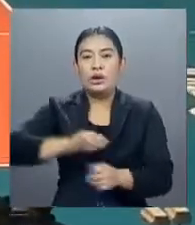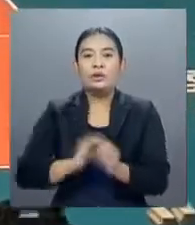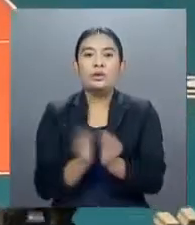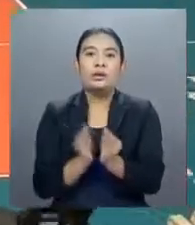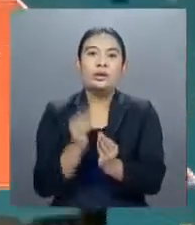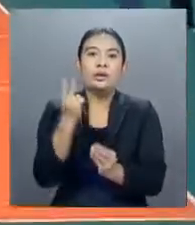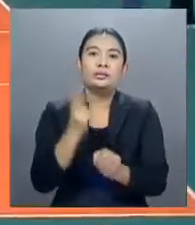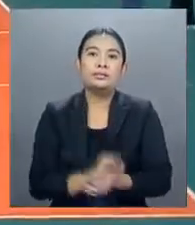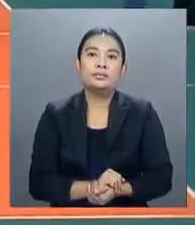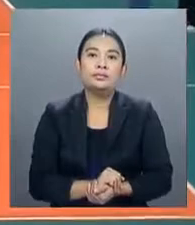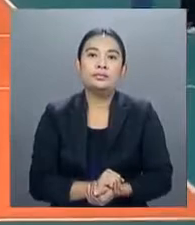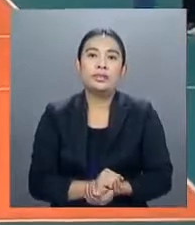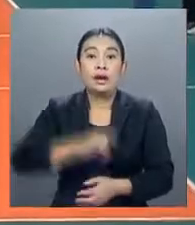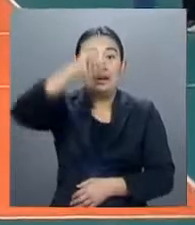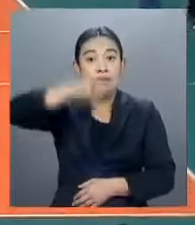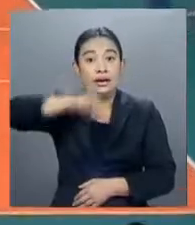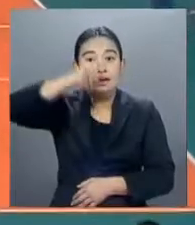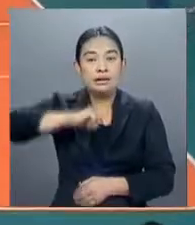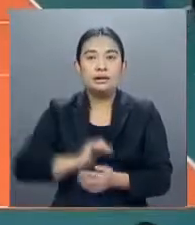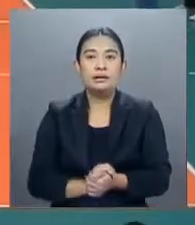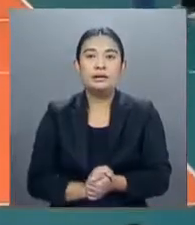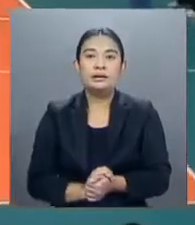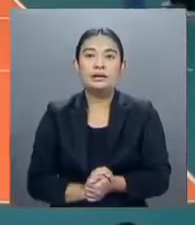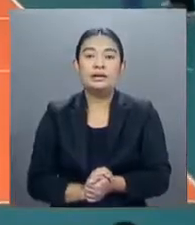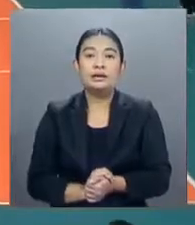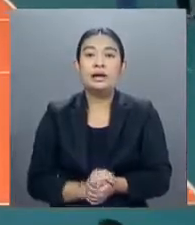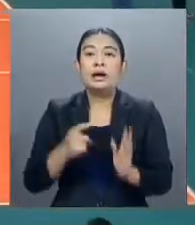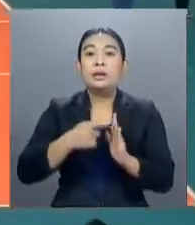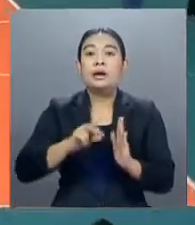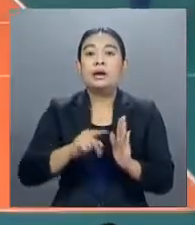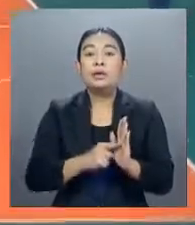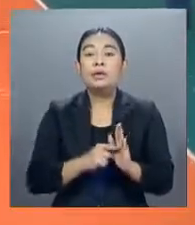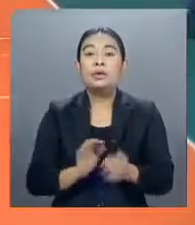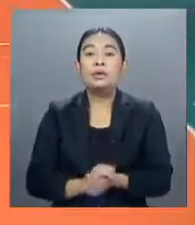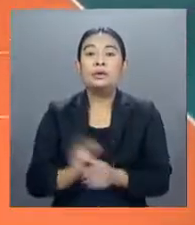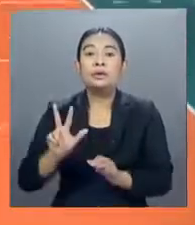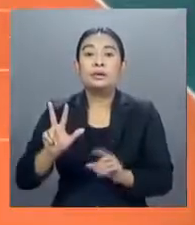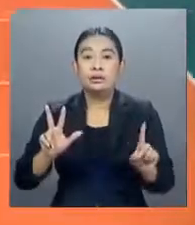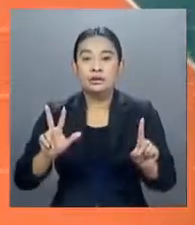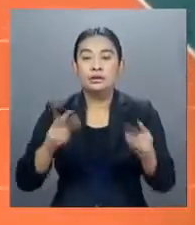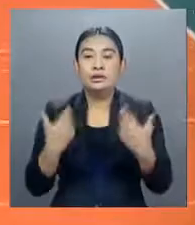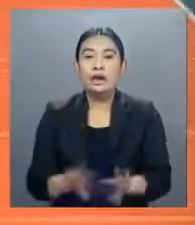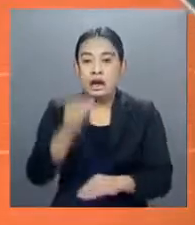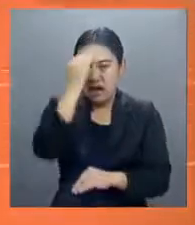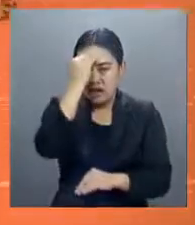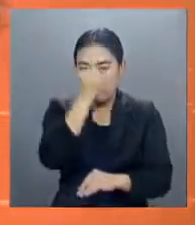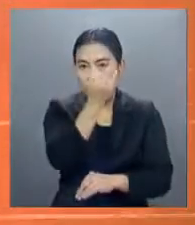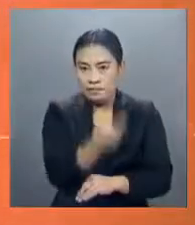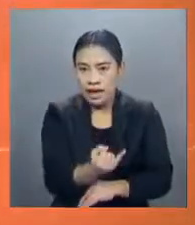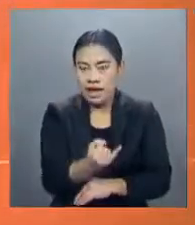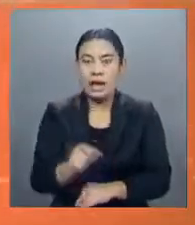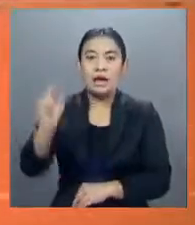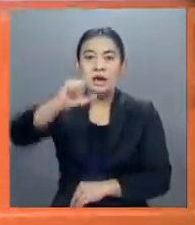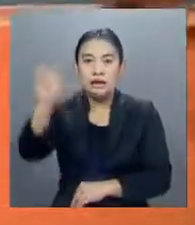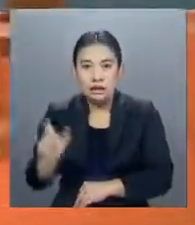ากสถานการณ์ดังกล่าวทีมไทยต้องลุ้นชนะเปรู3ต่อ0หรือ3ต่อ1เซตในเกมสุดท้ายและลุ้นให้ญี่ปุ่นแพ้อิตาลีกับเนเธอร์แลนด์ใน2เกม